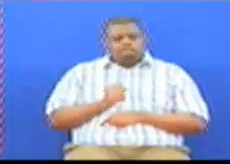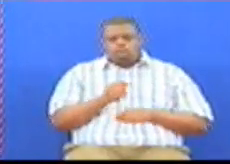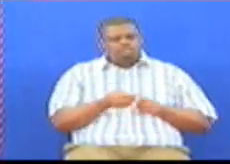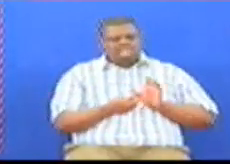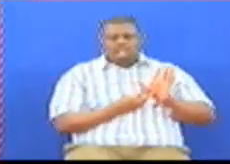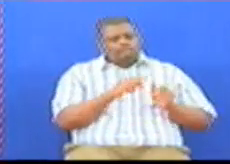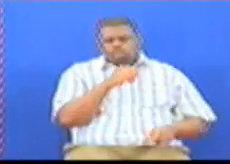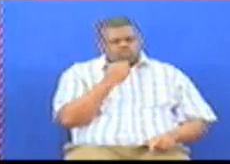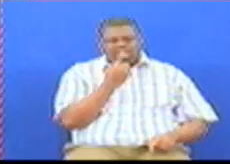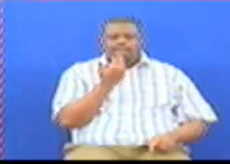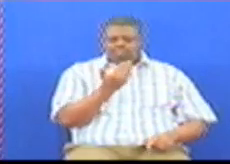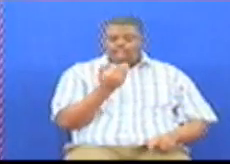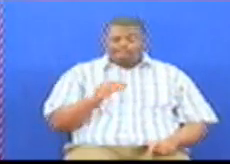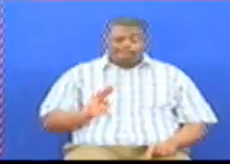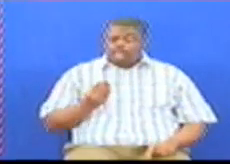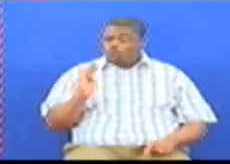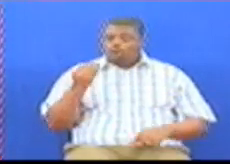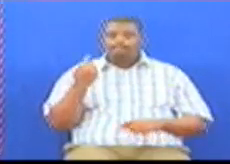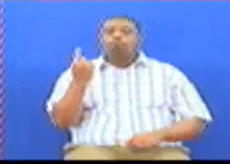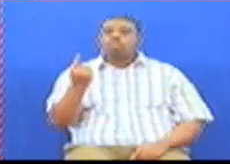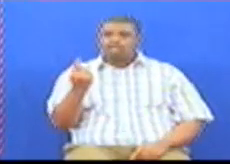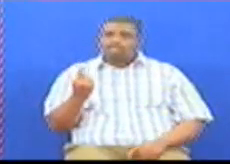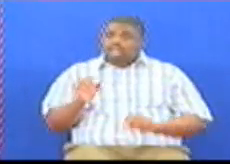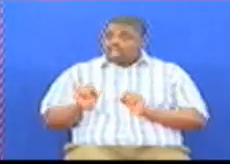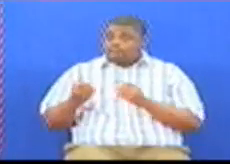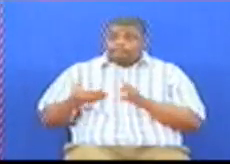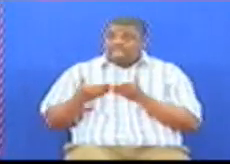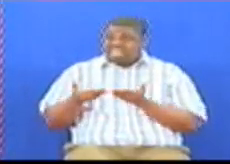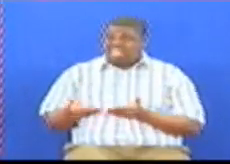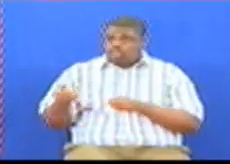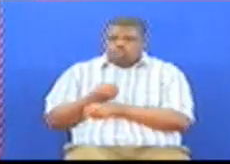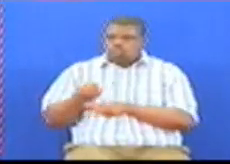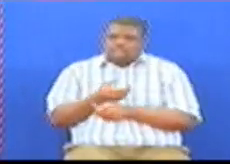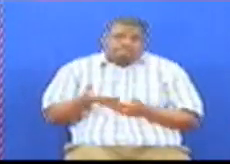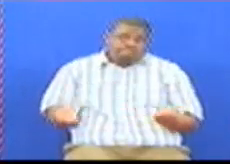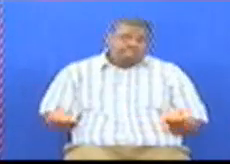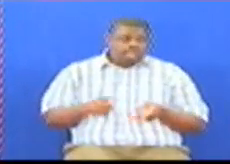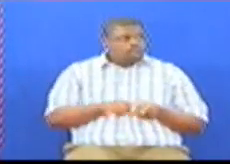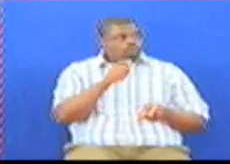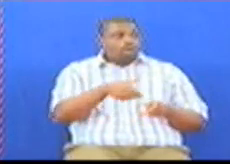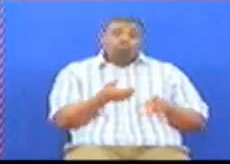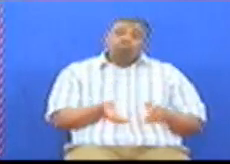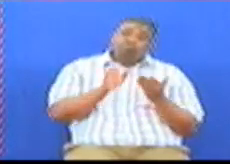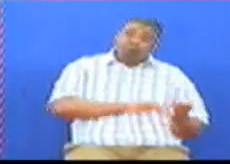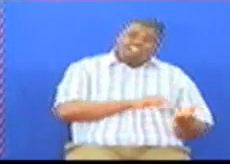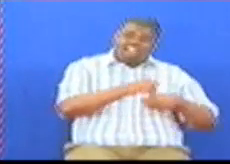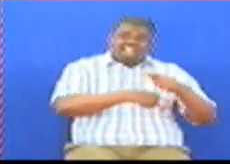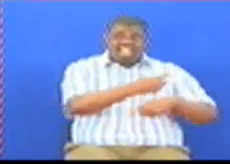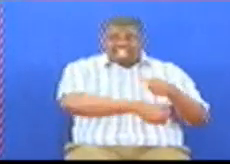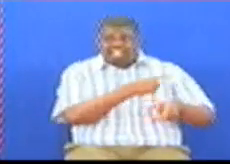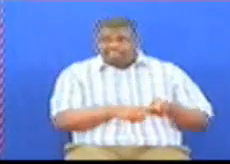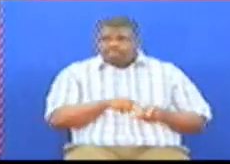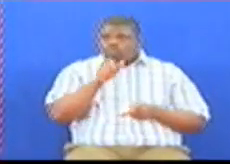Wananchi wa kule mvua kama hizi sasa hivi hakuna shughuli inayoendelea. Watu wanazidi kufa. Mheshimiwa Jafo ulipokuja watu walipata matumaini sana, na